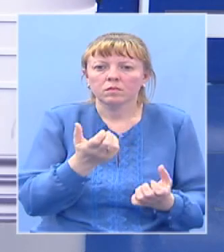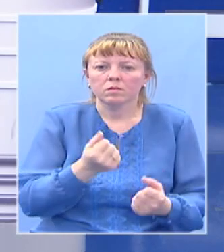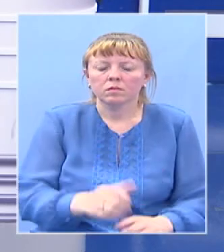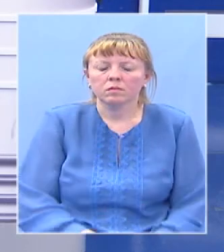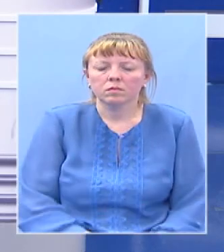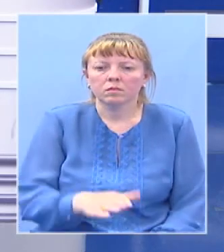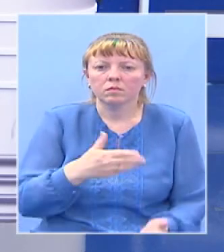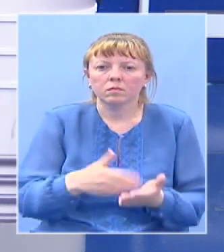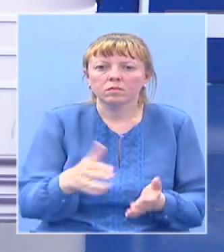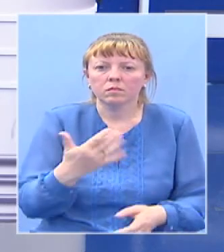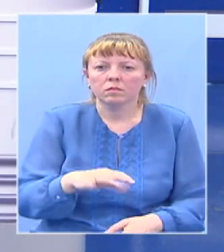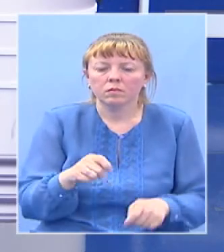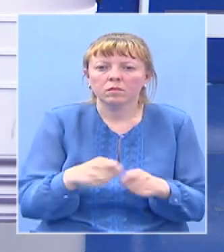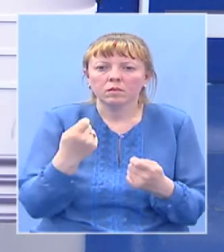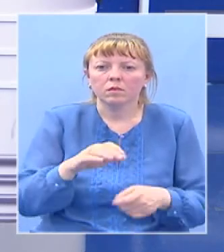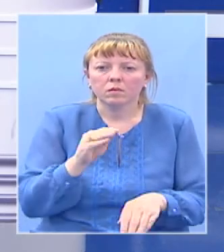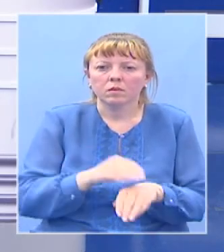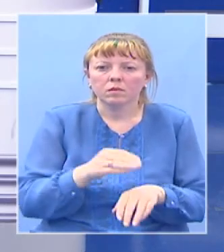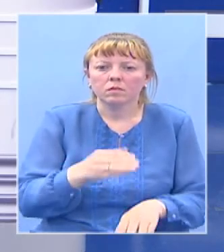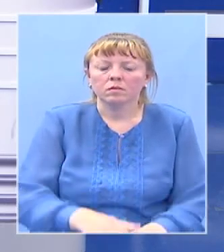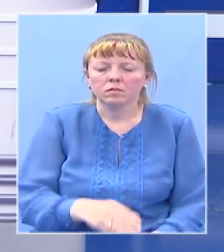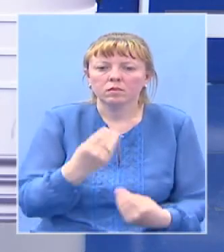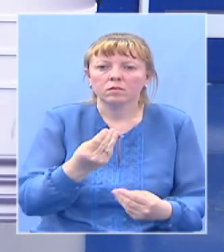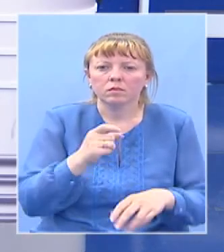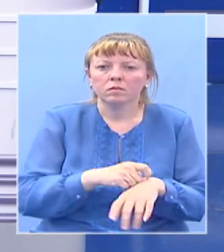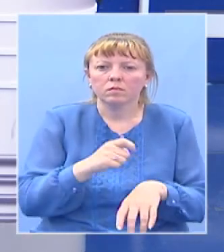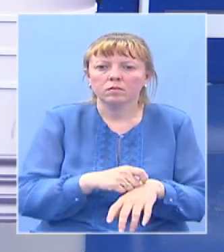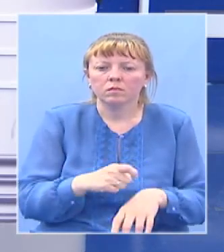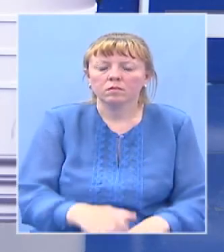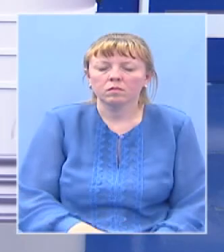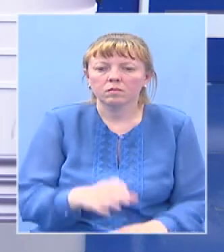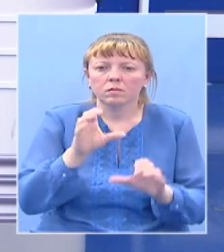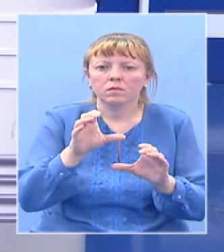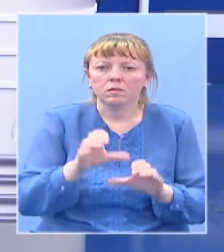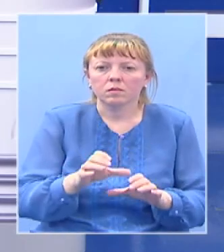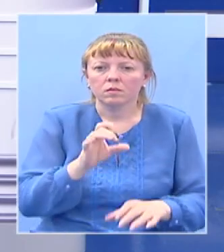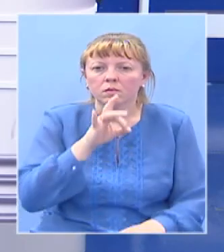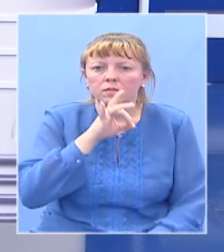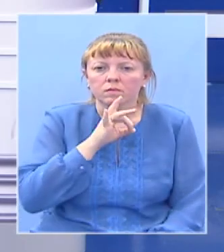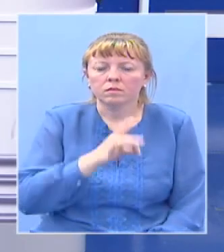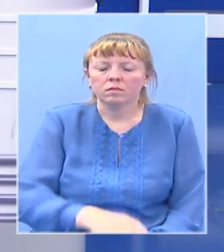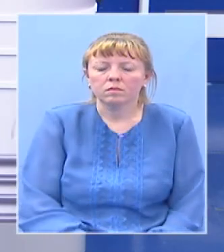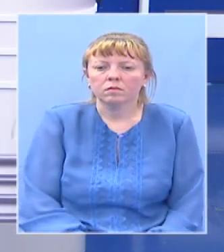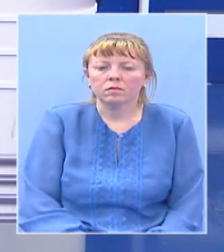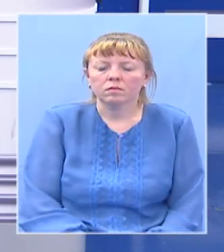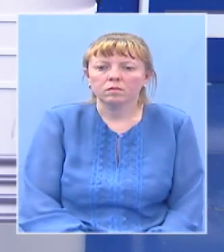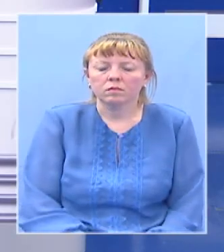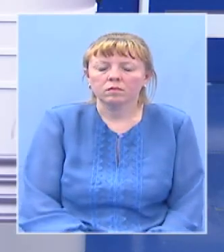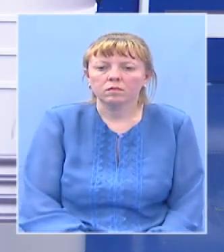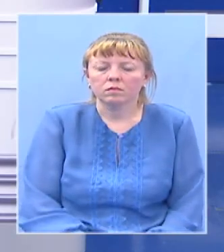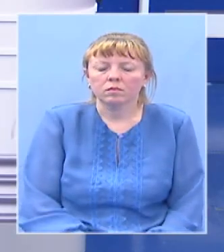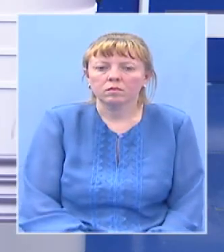об устранении нарушений и указывает конкретные факты нарушений и даёт срок установлены законодатель Республики Казахстан для устранения данного